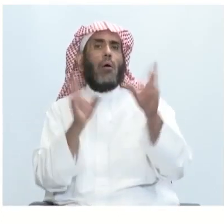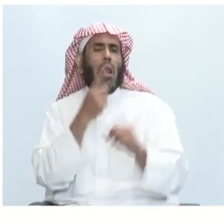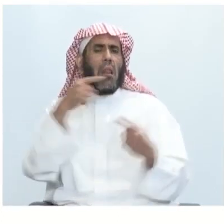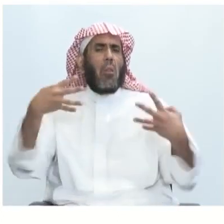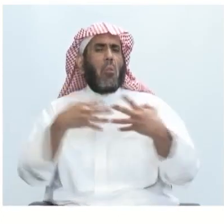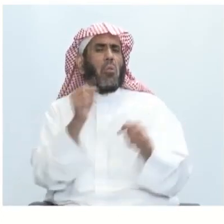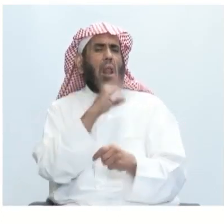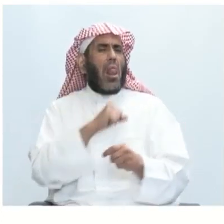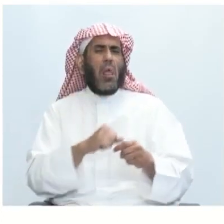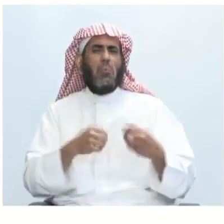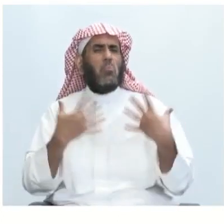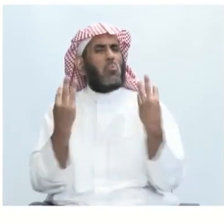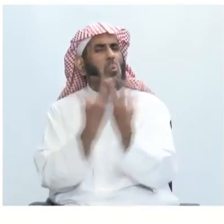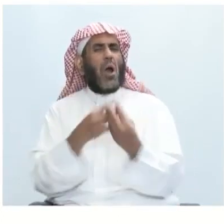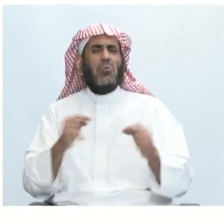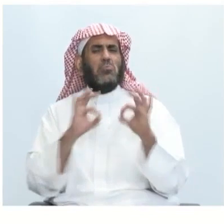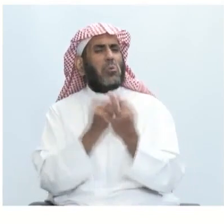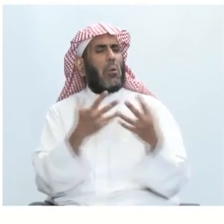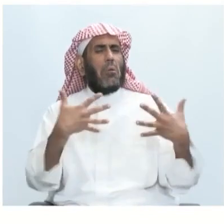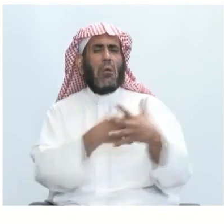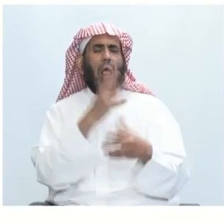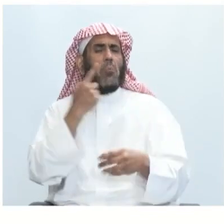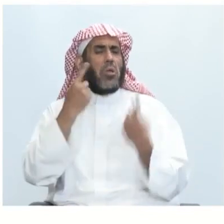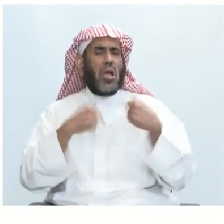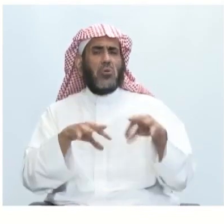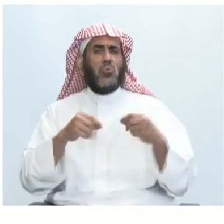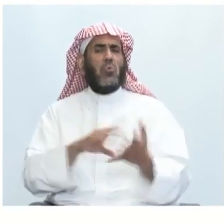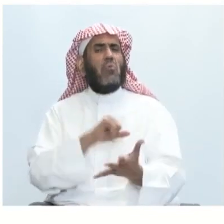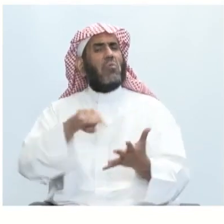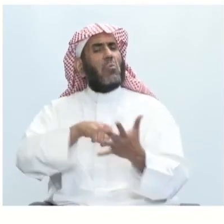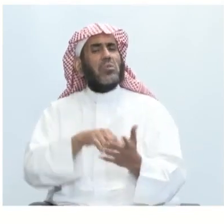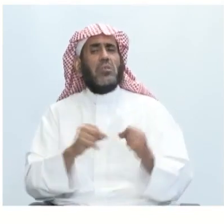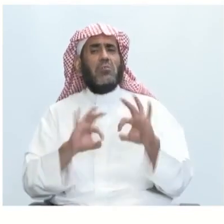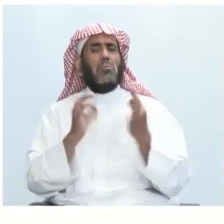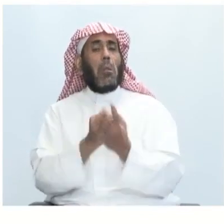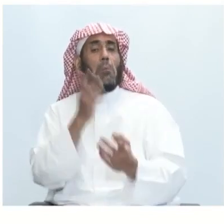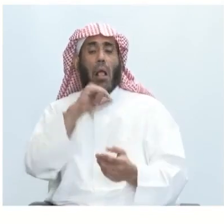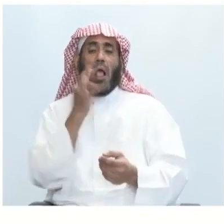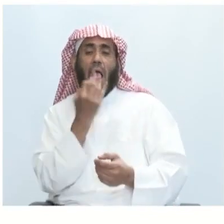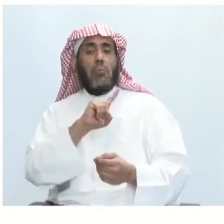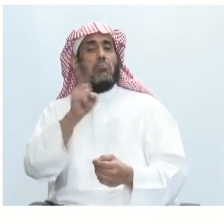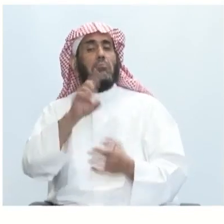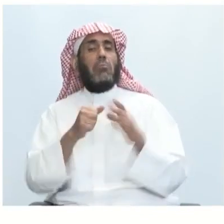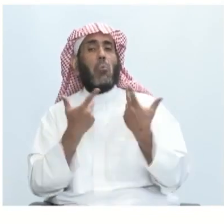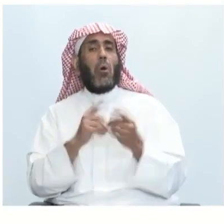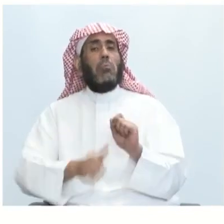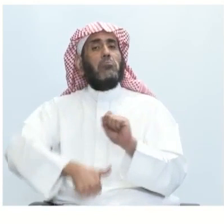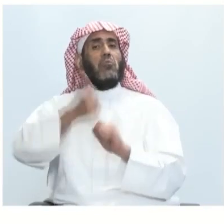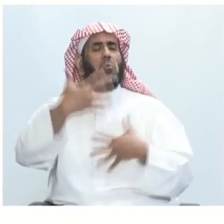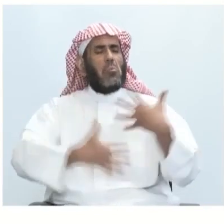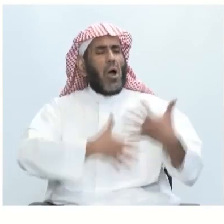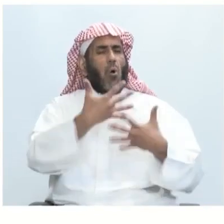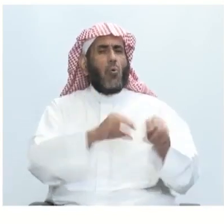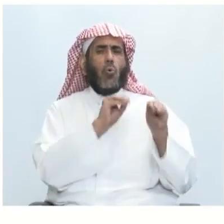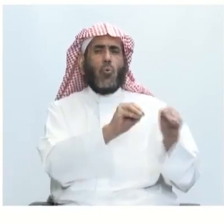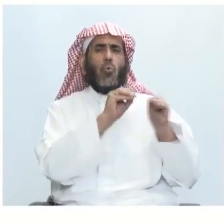الذين لم يخالطوا مجتمعا ولم يعيشوا في وسط اجتماعي فوجدوهم لا يتكلمون ولم تفلح محاولاتهم في